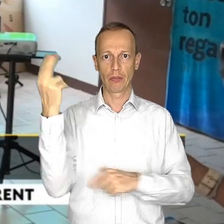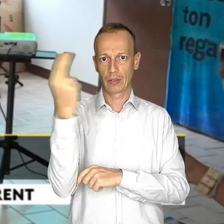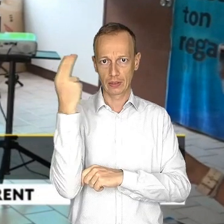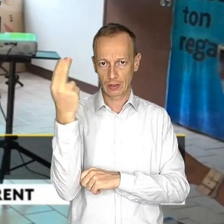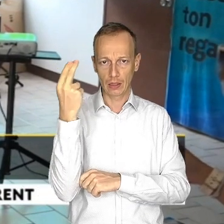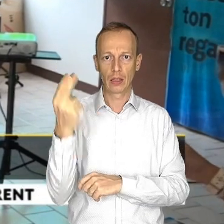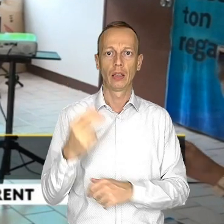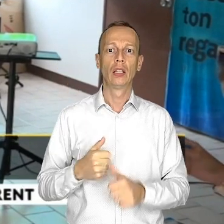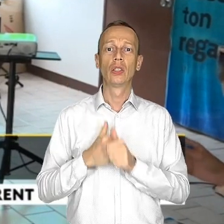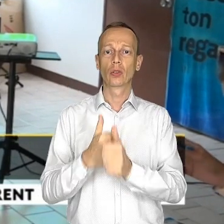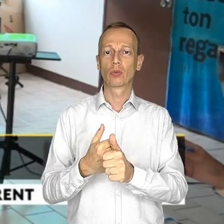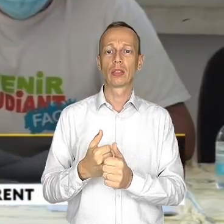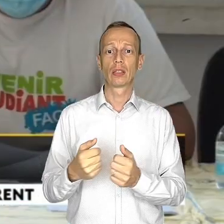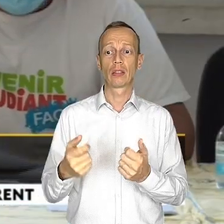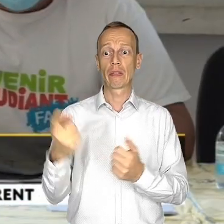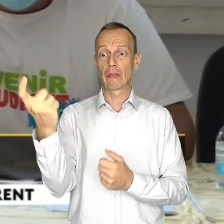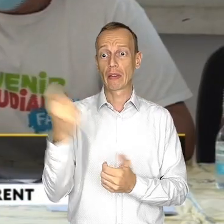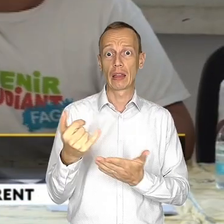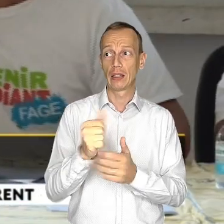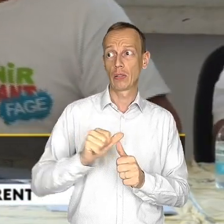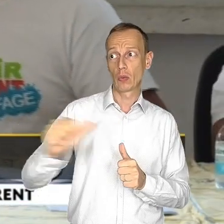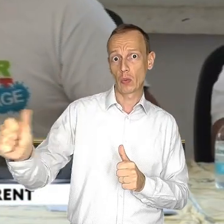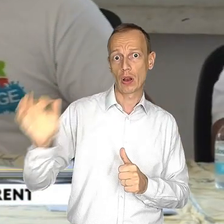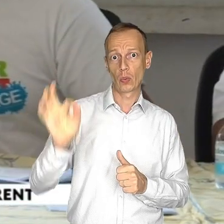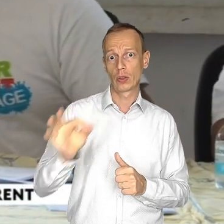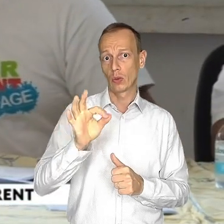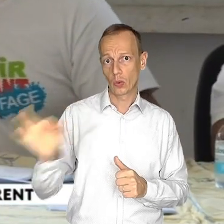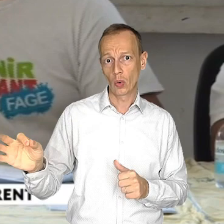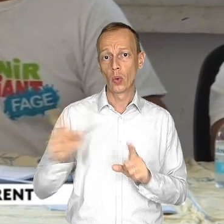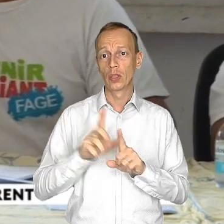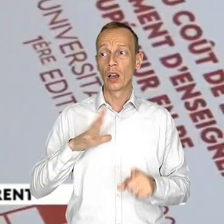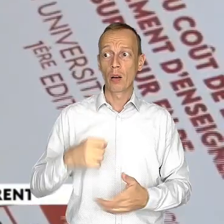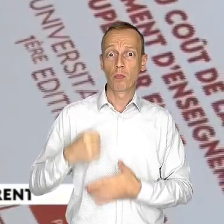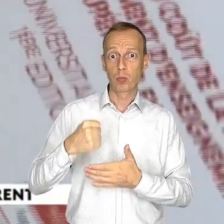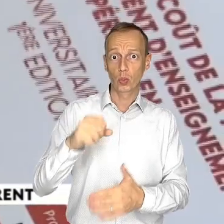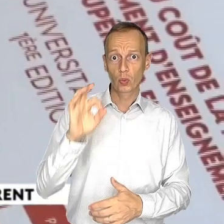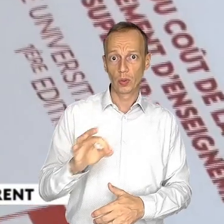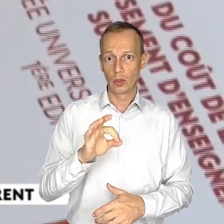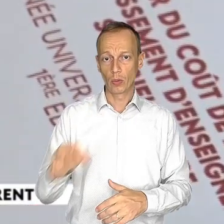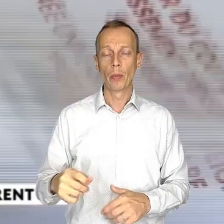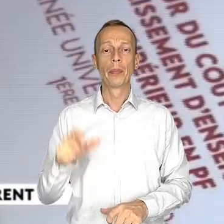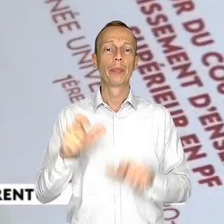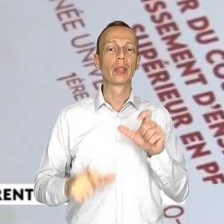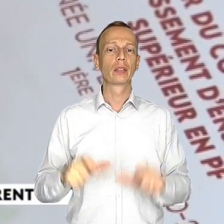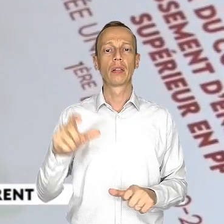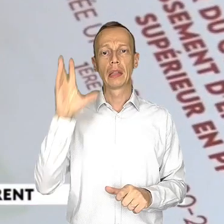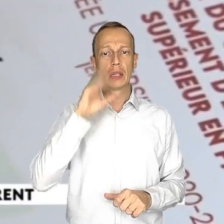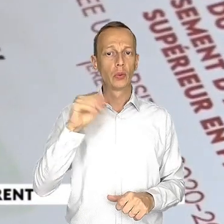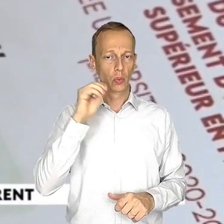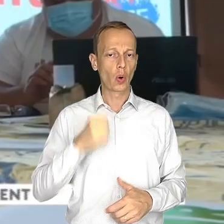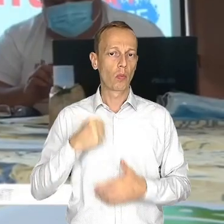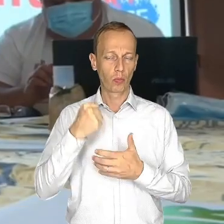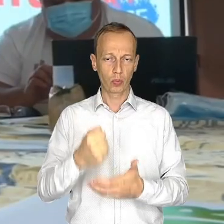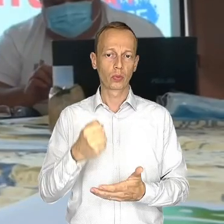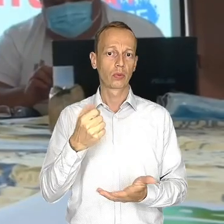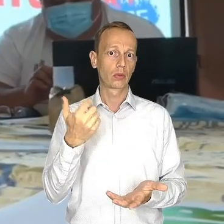en fonction de l'archipel d'origine et du bénéfice ou non d'une bourse. Un étudiant boursier de Tahiti devra dépenser, par